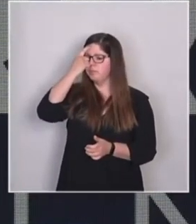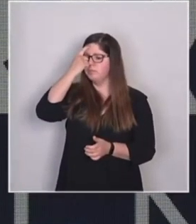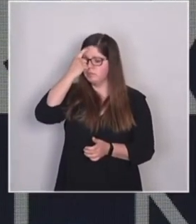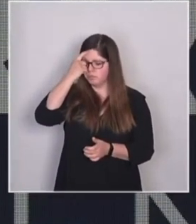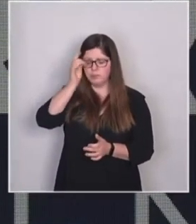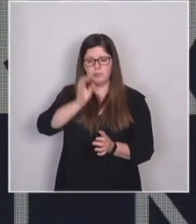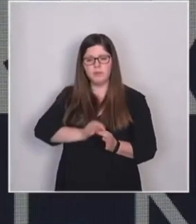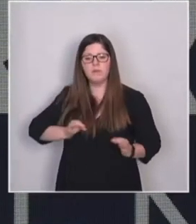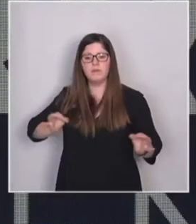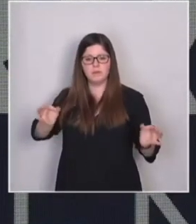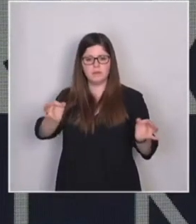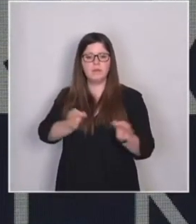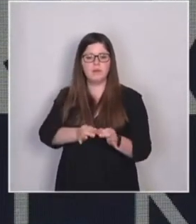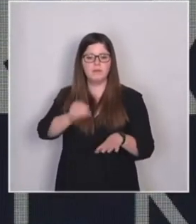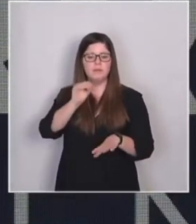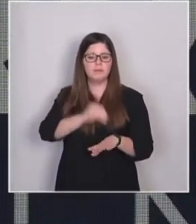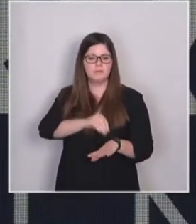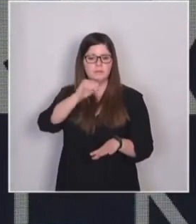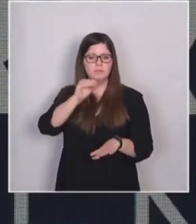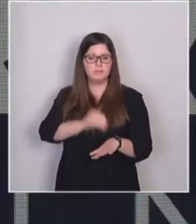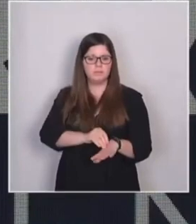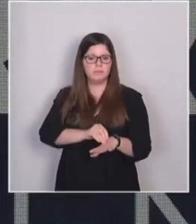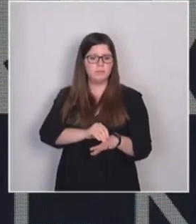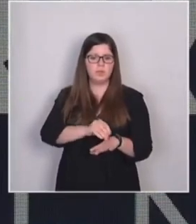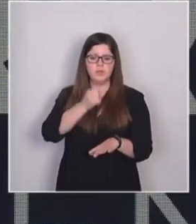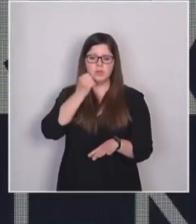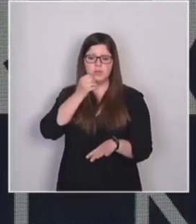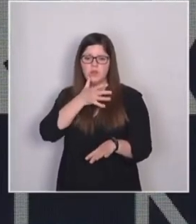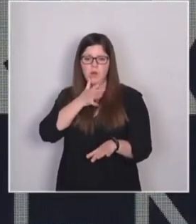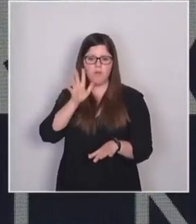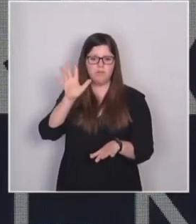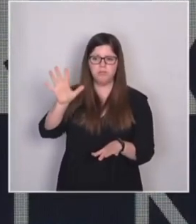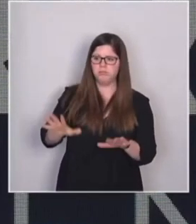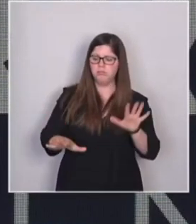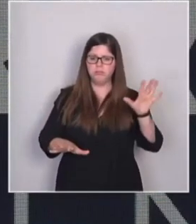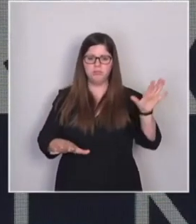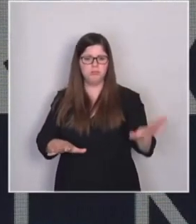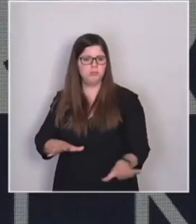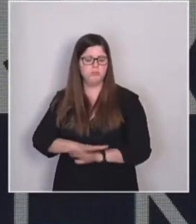du Conseil, maculée de sang,